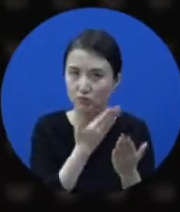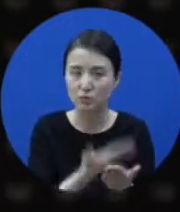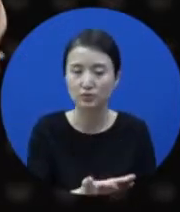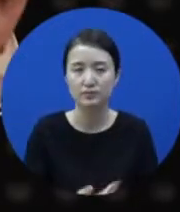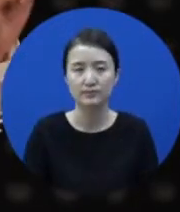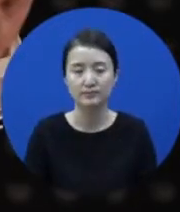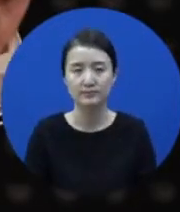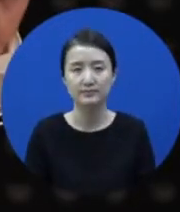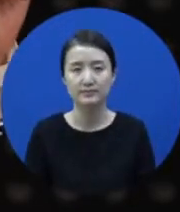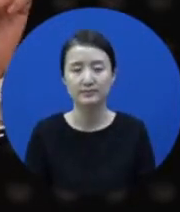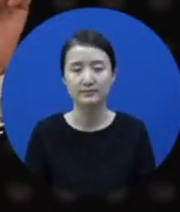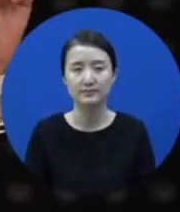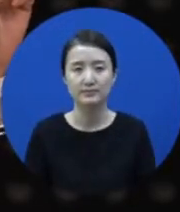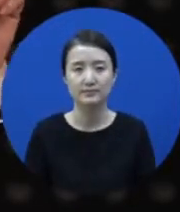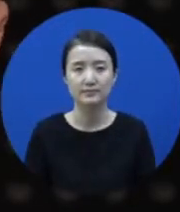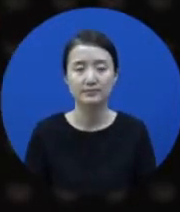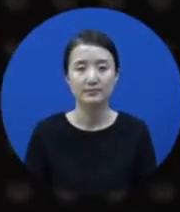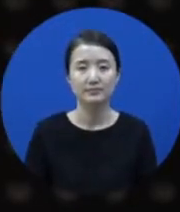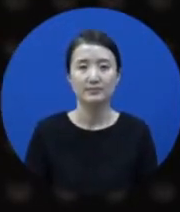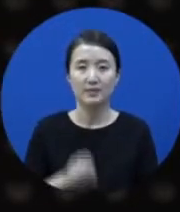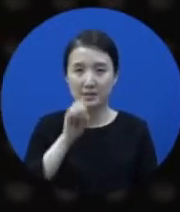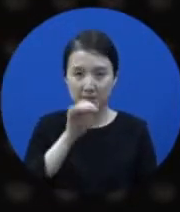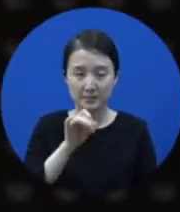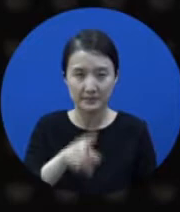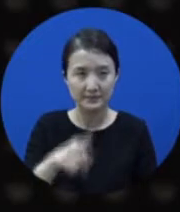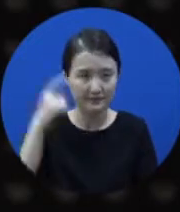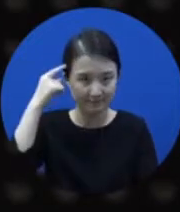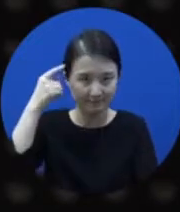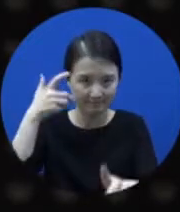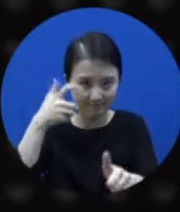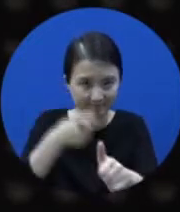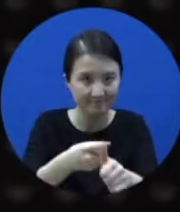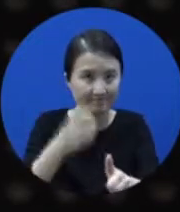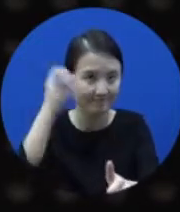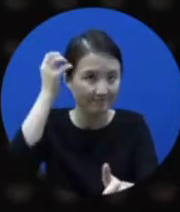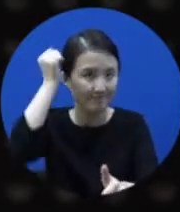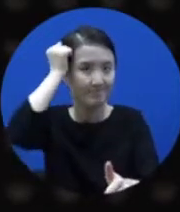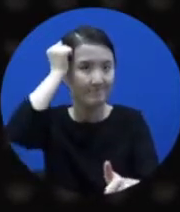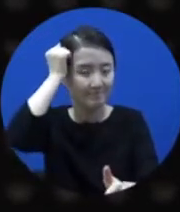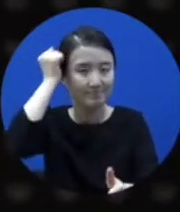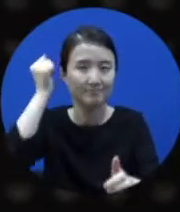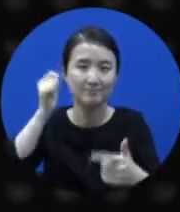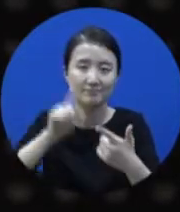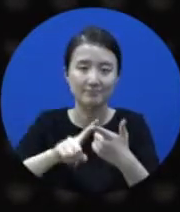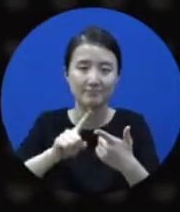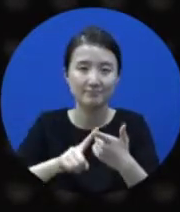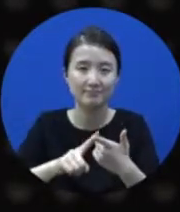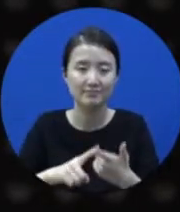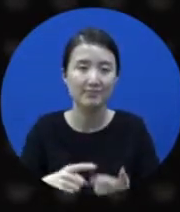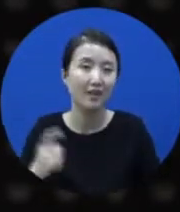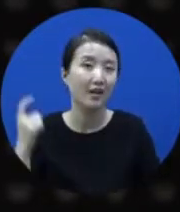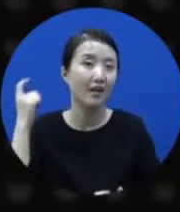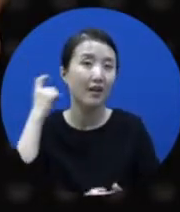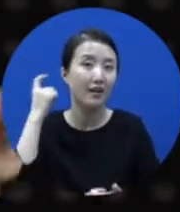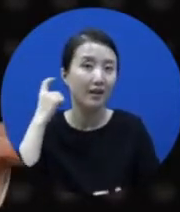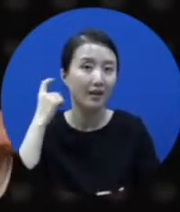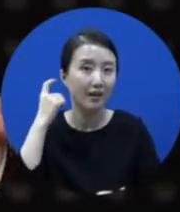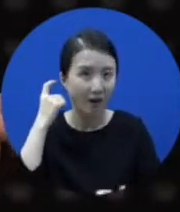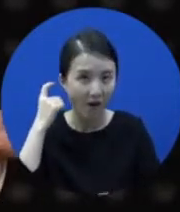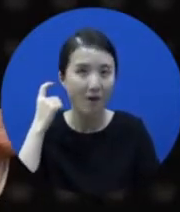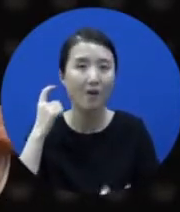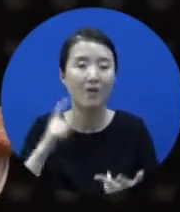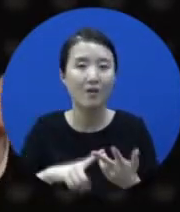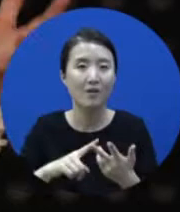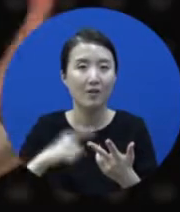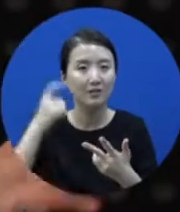예, 두 번째가 네, 들리게 말하라. 세 번째가 보이게 말하라. 네 번째가